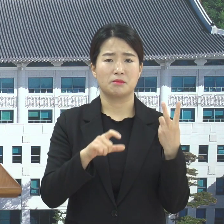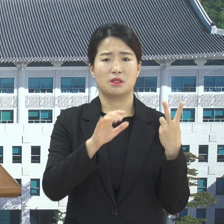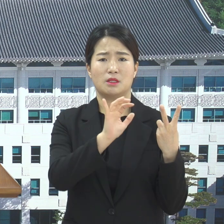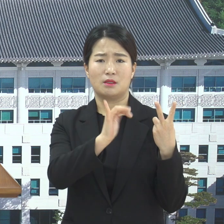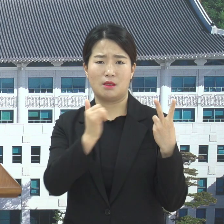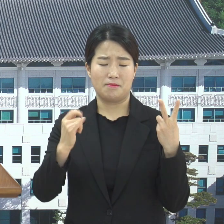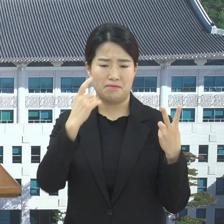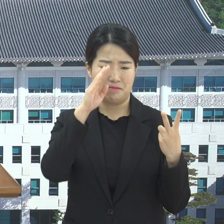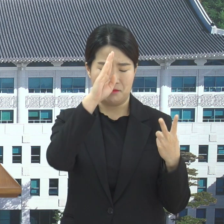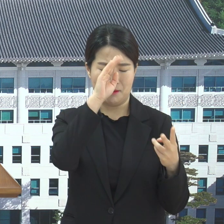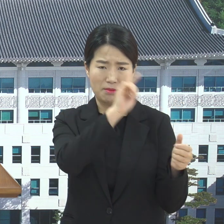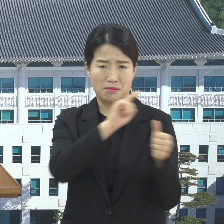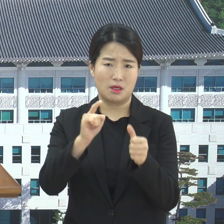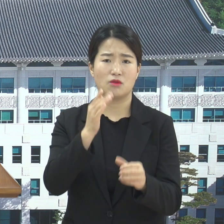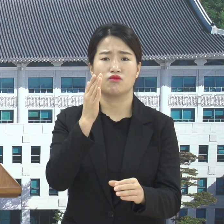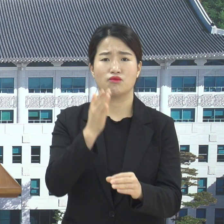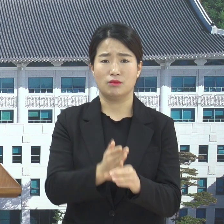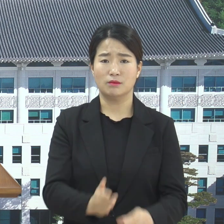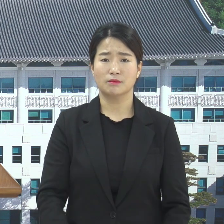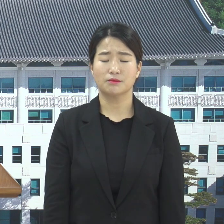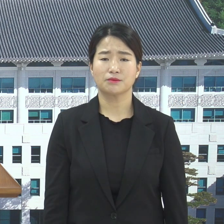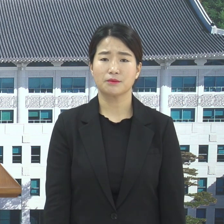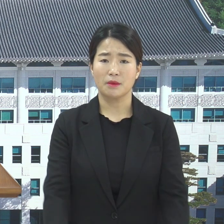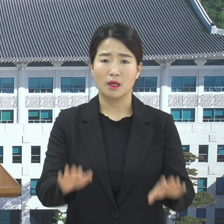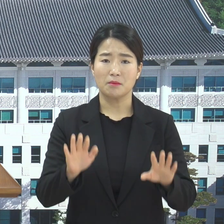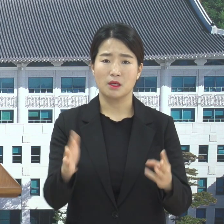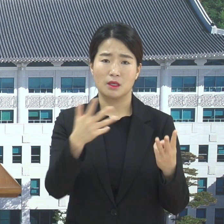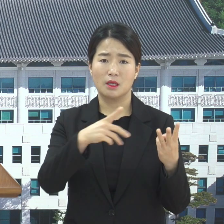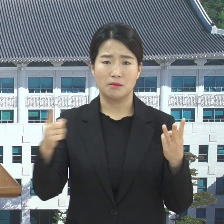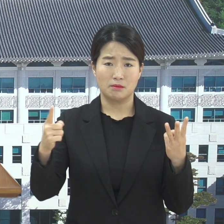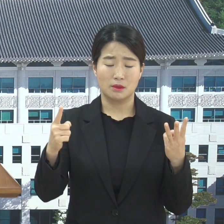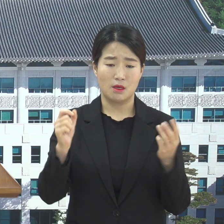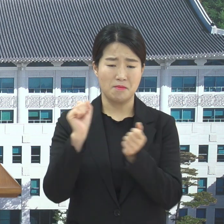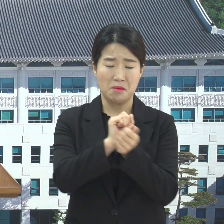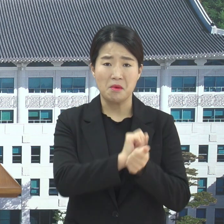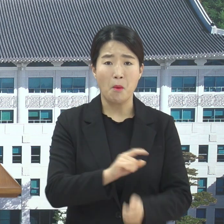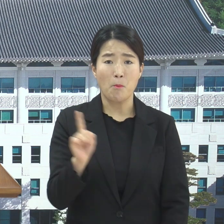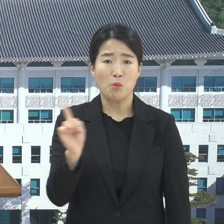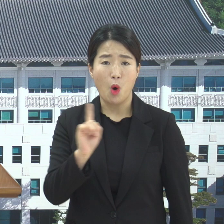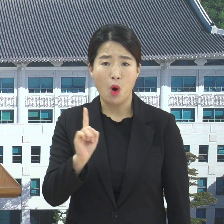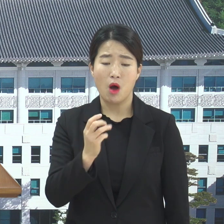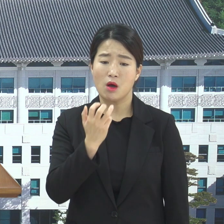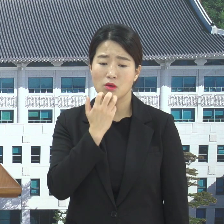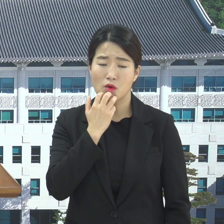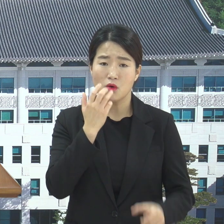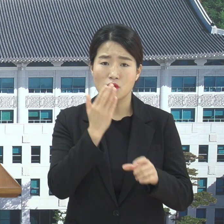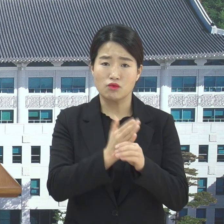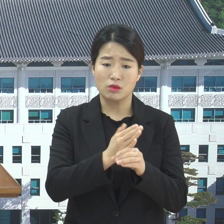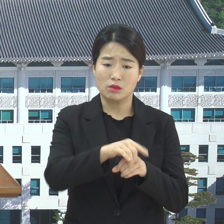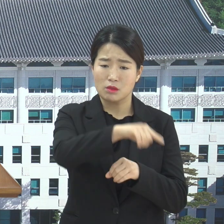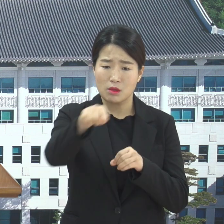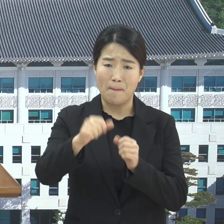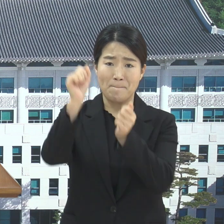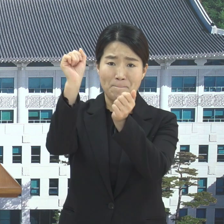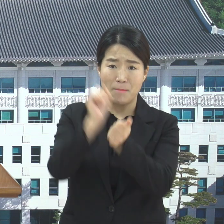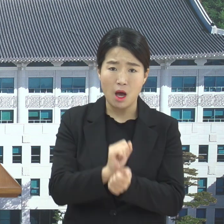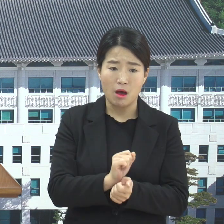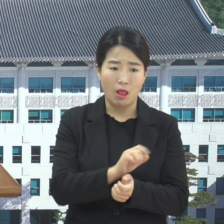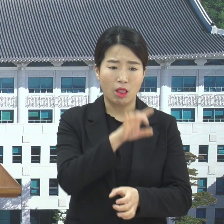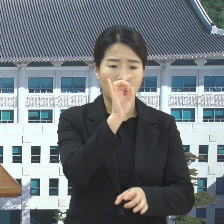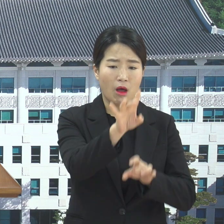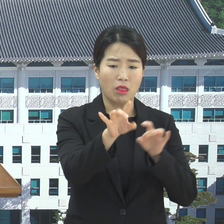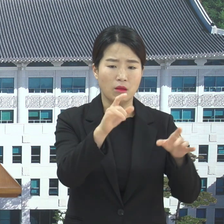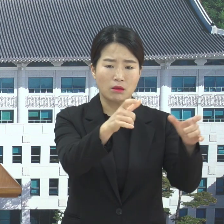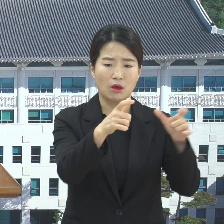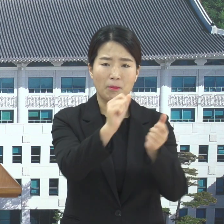32명의 확진자가 발생하고 있습니다. 이번 3차 대유행은 수도권 확진자 접촉에 따른 산발적